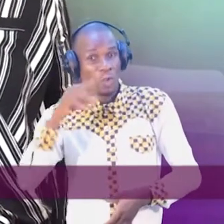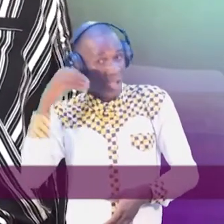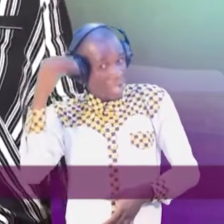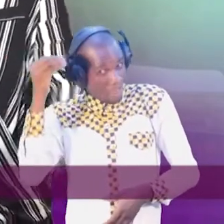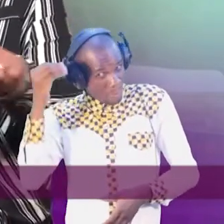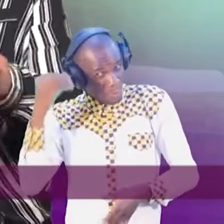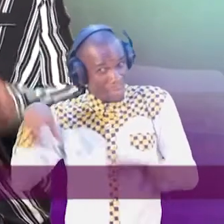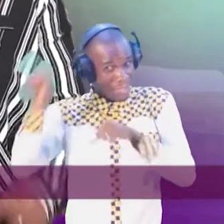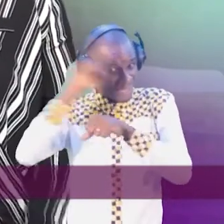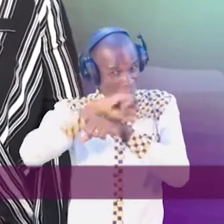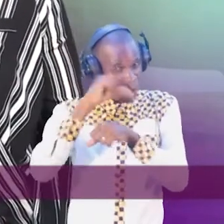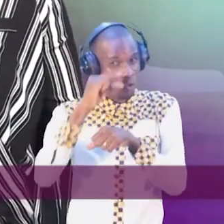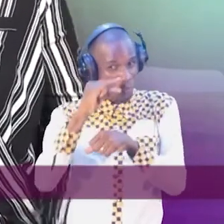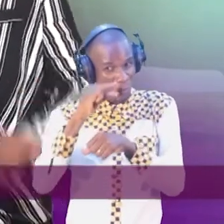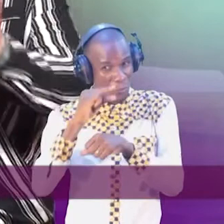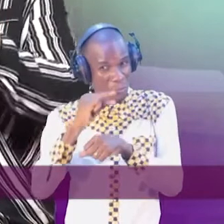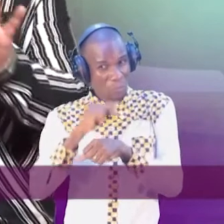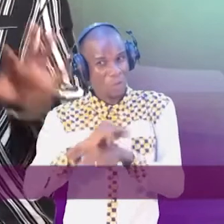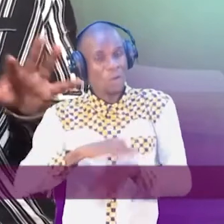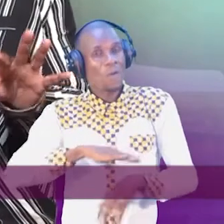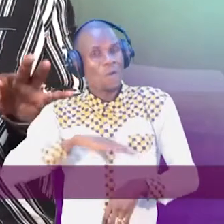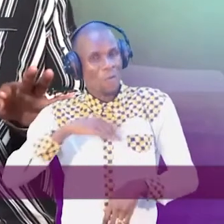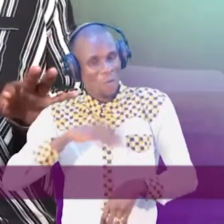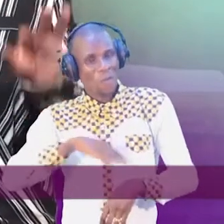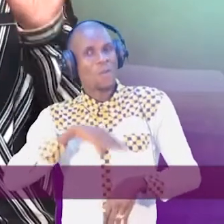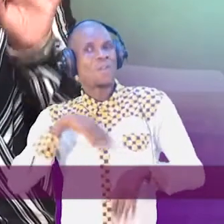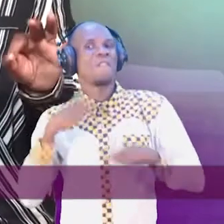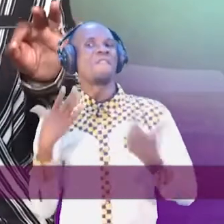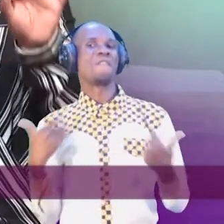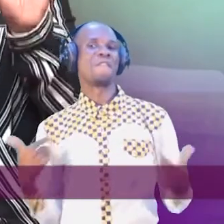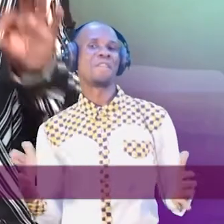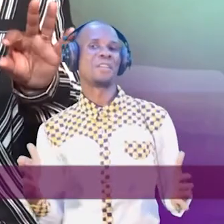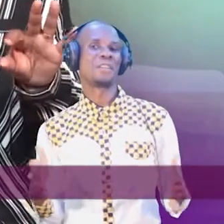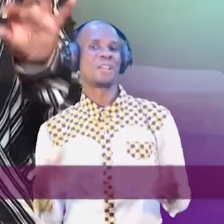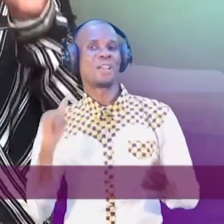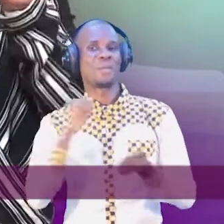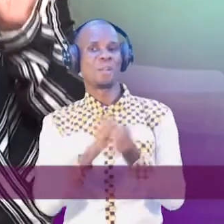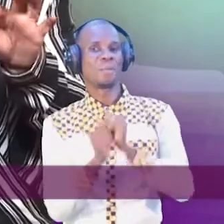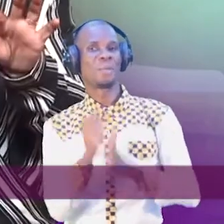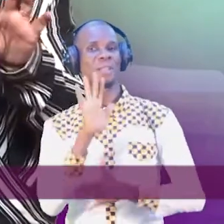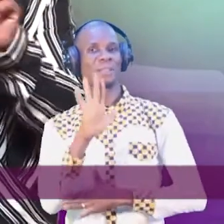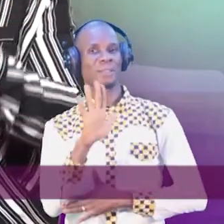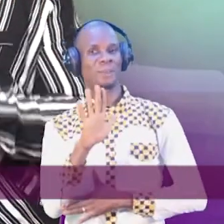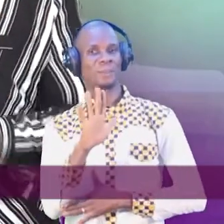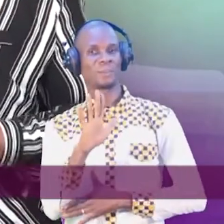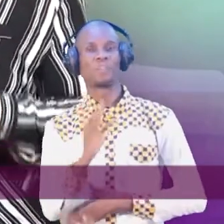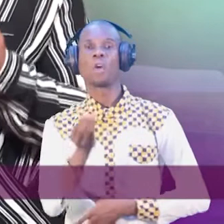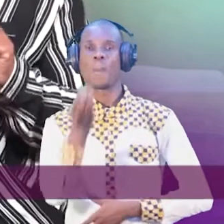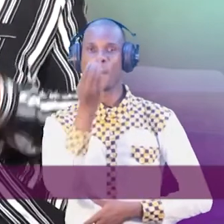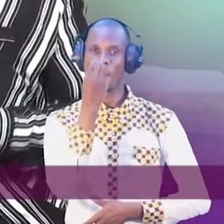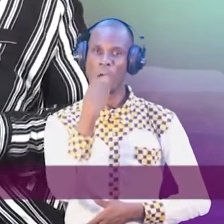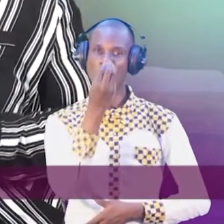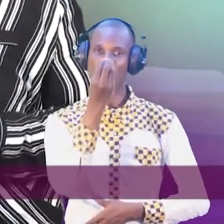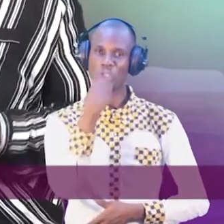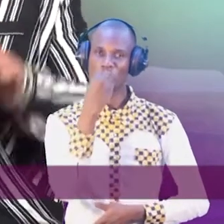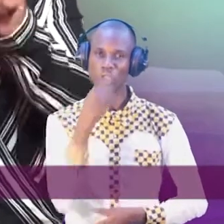kotika. Ya motoba ezali nyonso ya komela tika biloko lokola ti lokola kafe